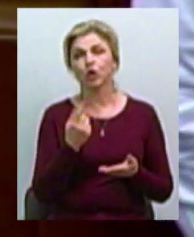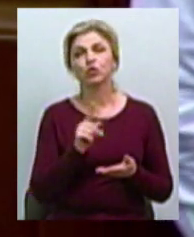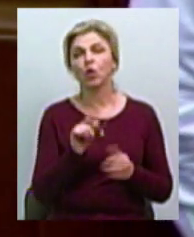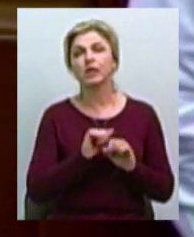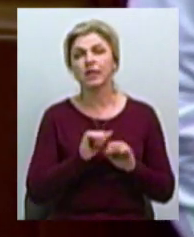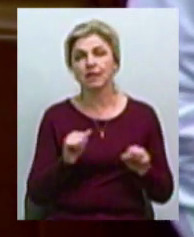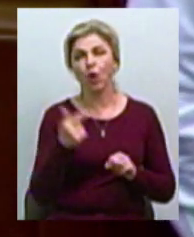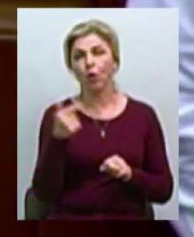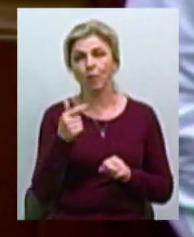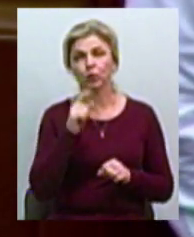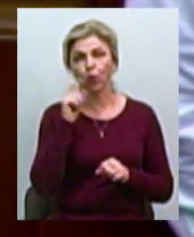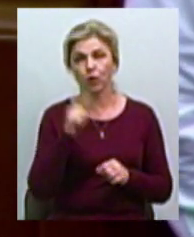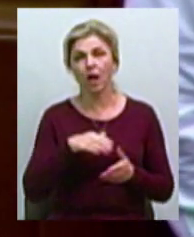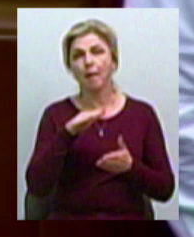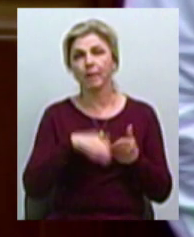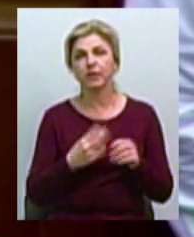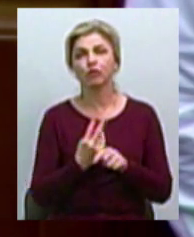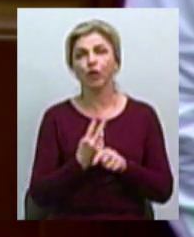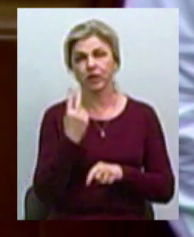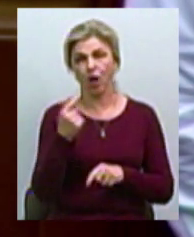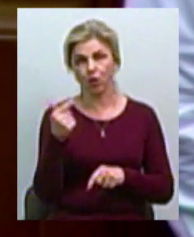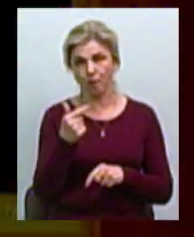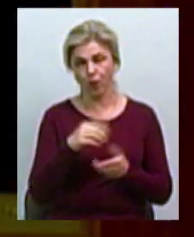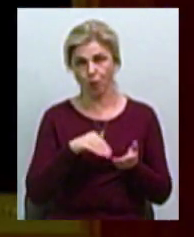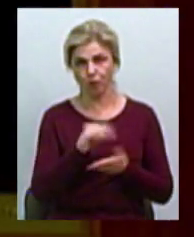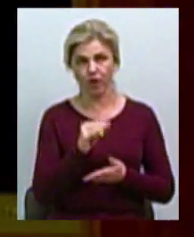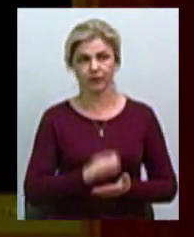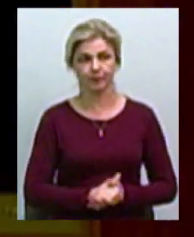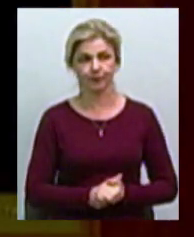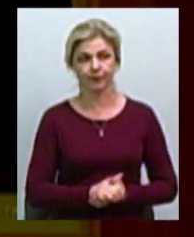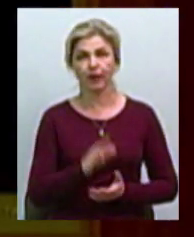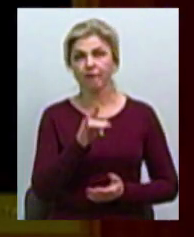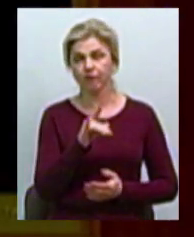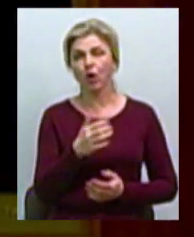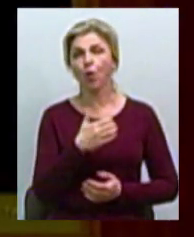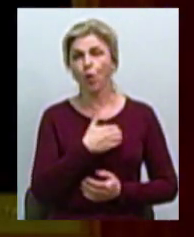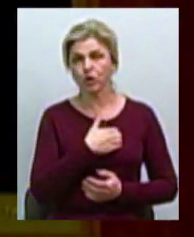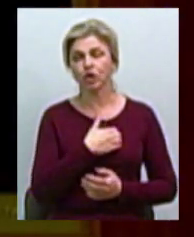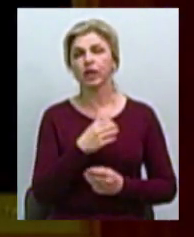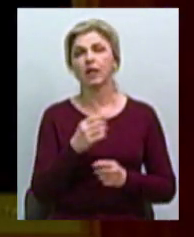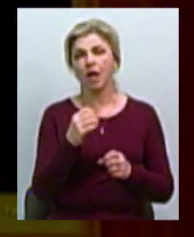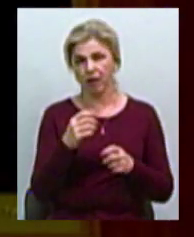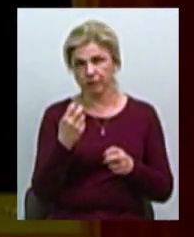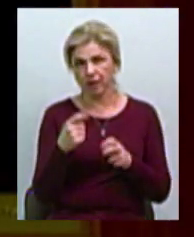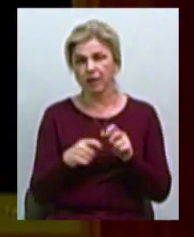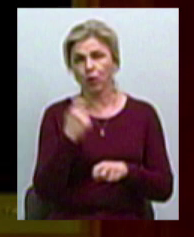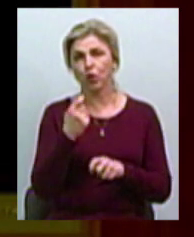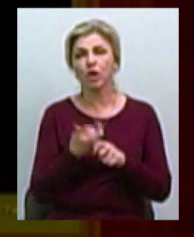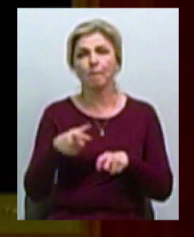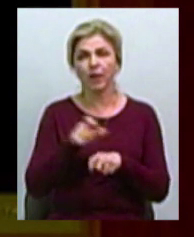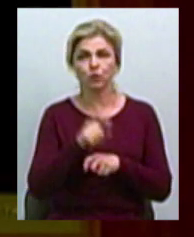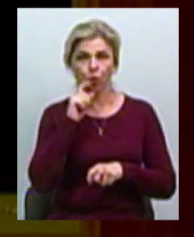можна громадянам України без подвійного громадянства купувати. Ви намагаєтесь зламати через коліна більшість українського